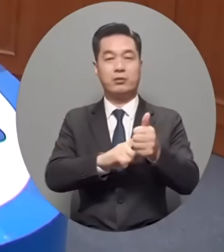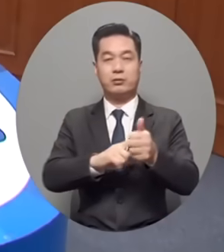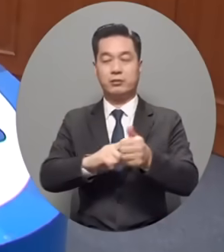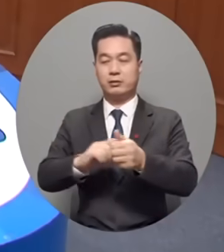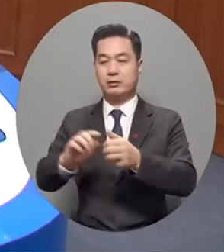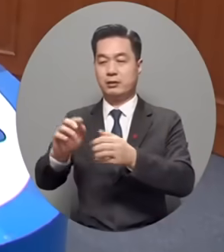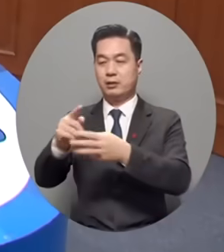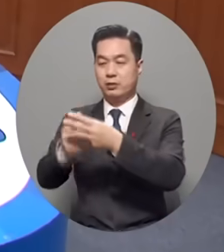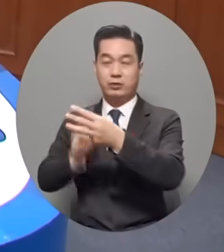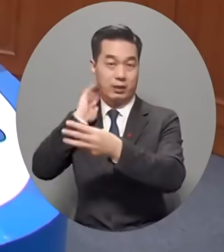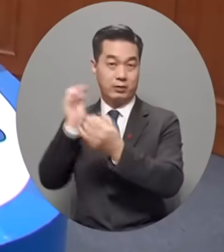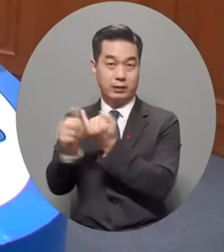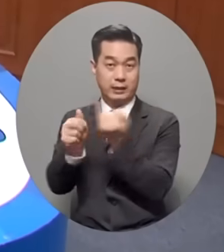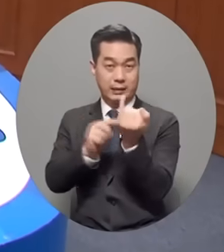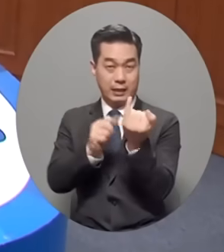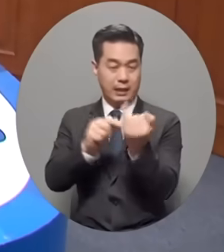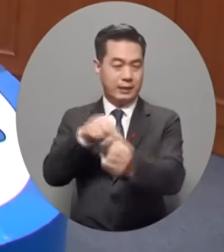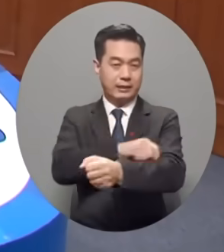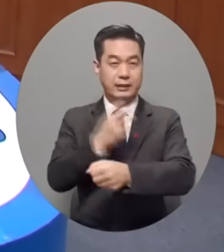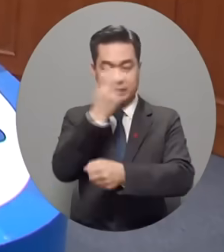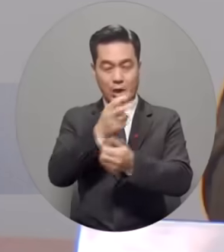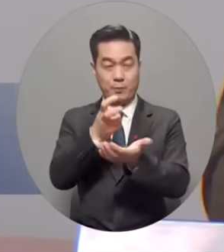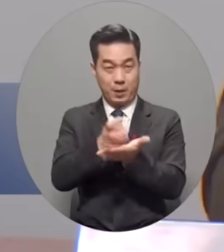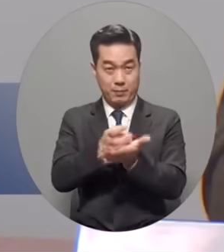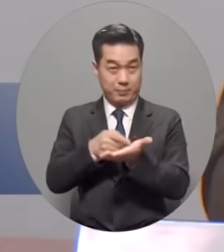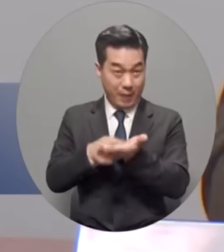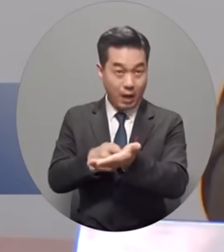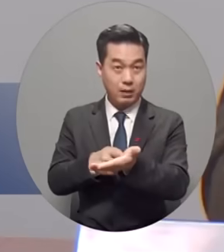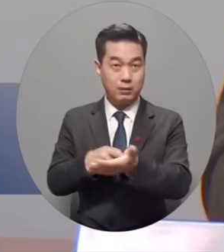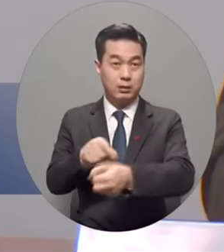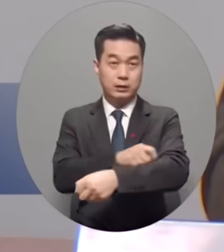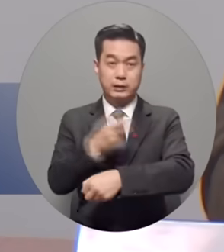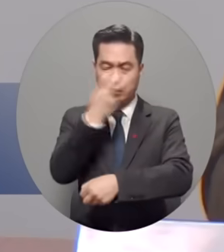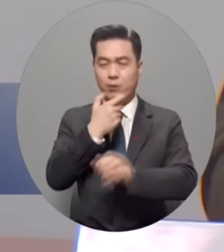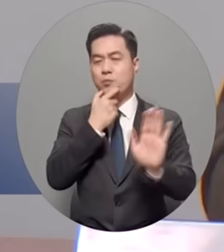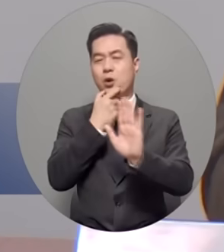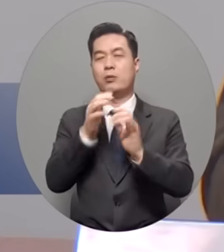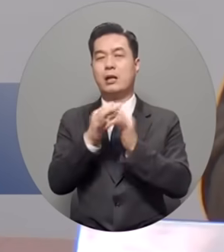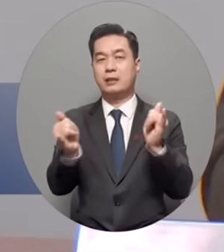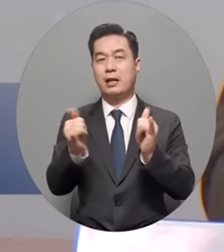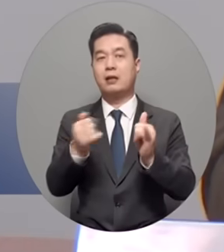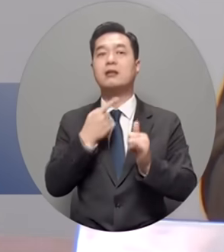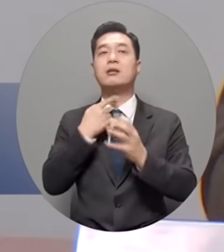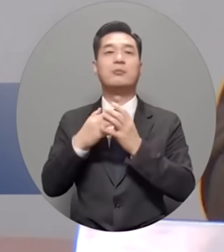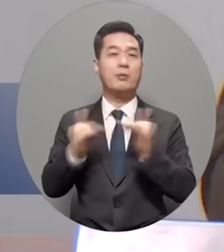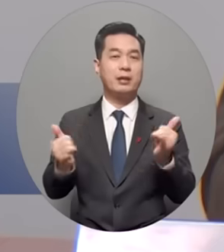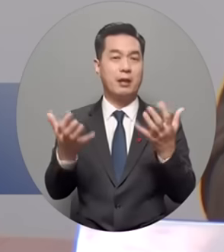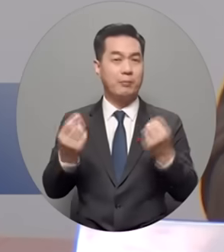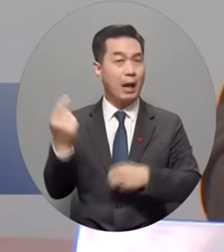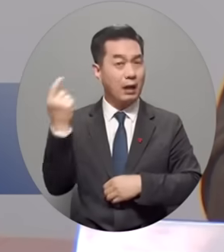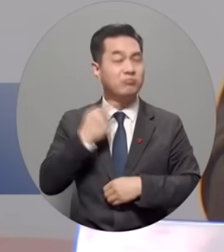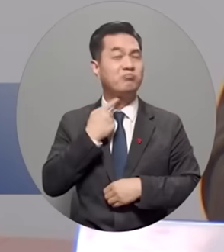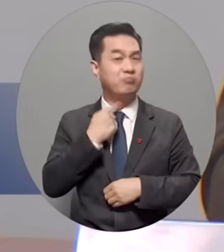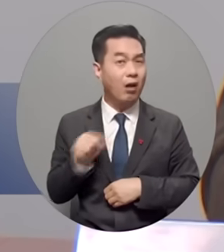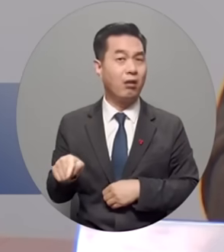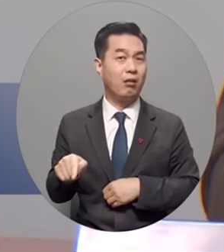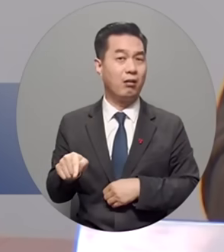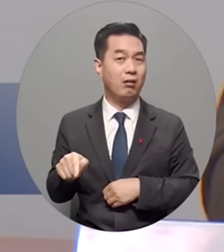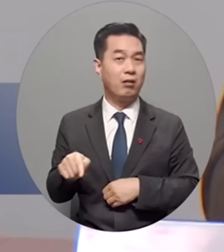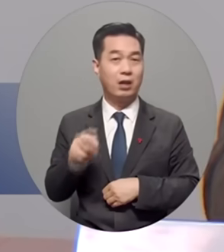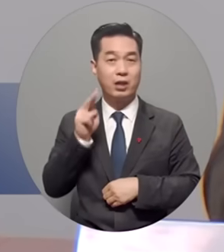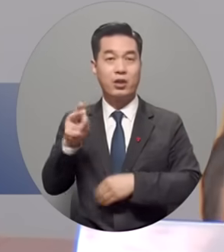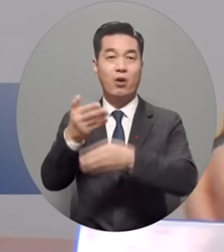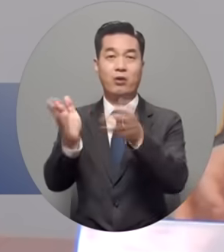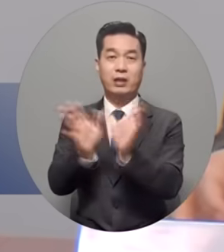고리로 반격에 나섰습니다. 특검을 거부하는 자가 범인이다. 많이 듣던 말 아닙니까?